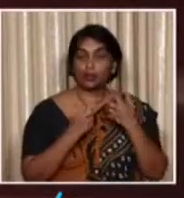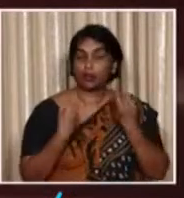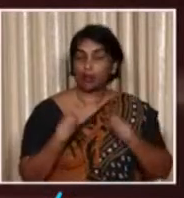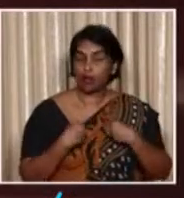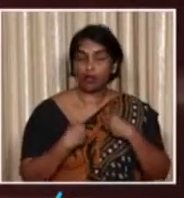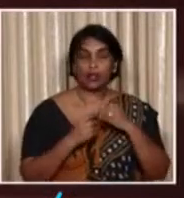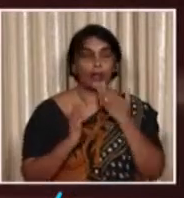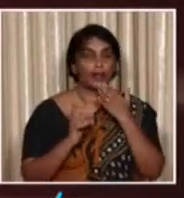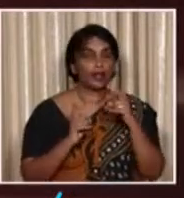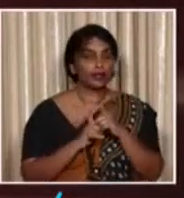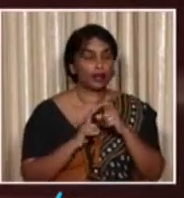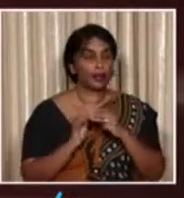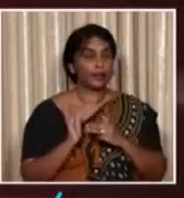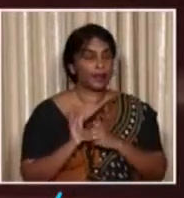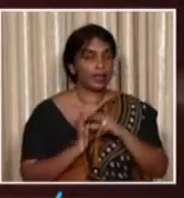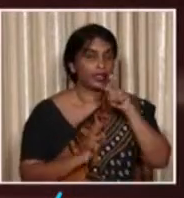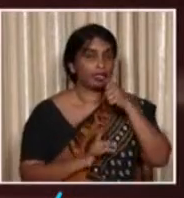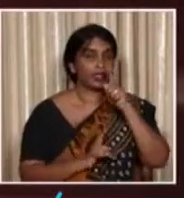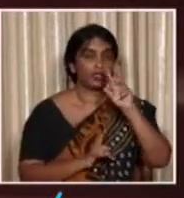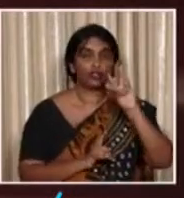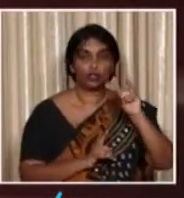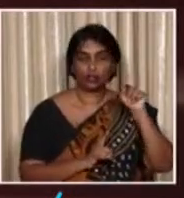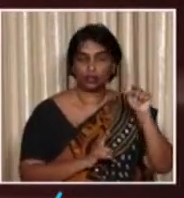හානිය ඇමරිකන් ඩොලර් මිලියන